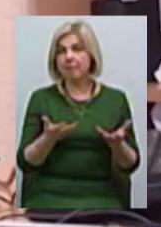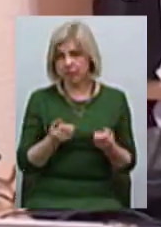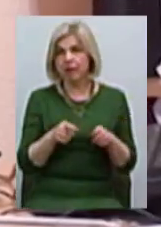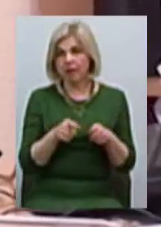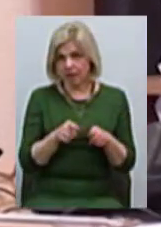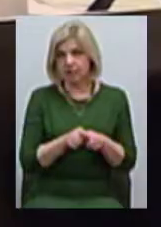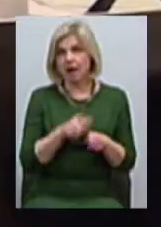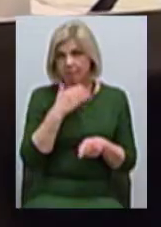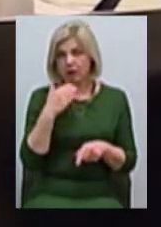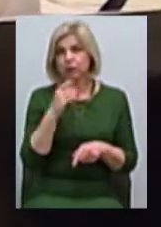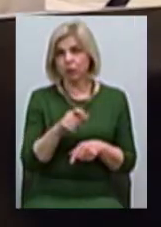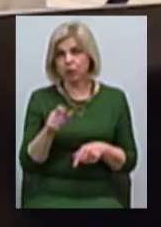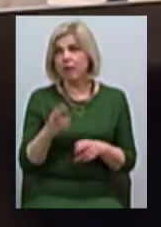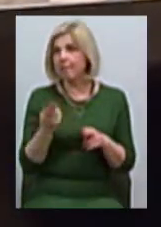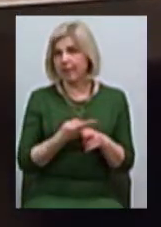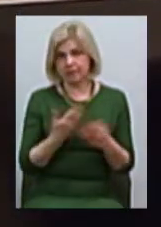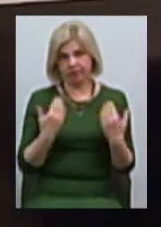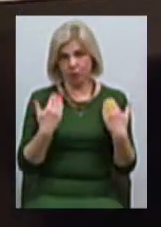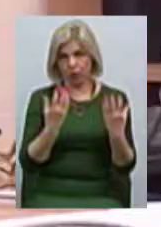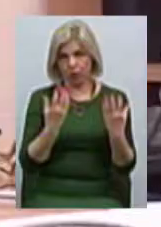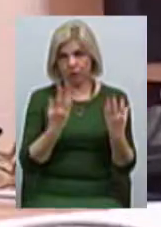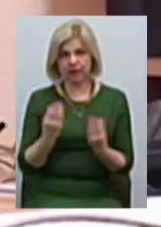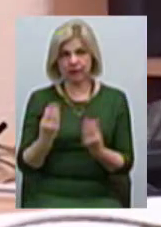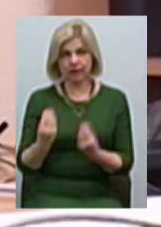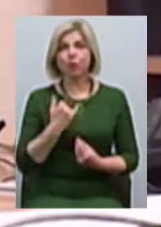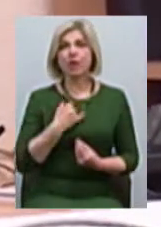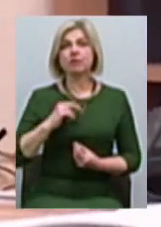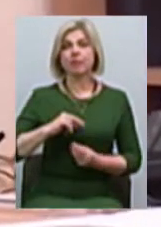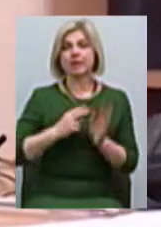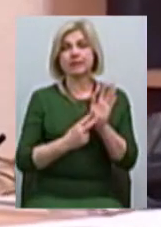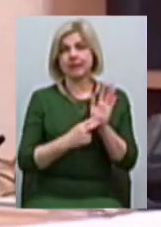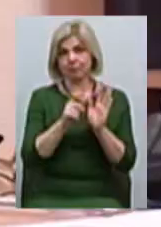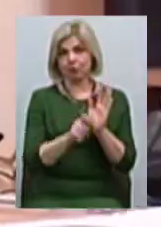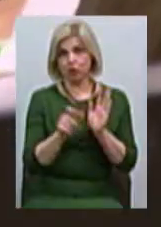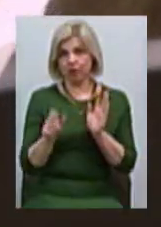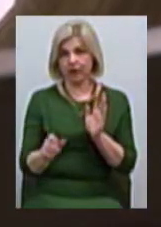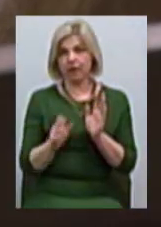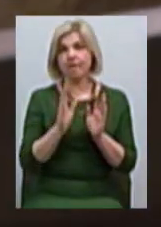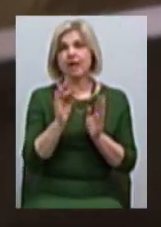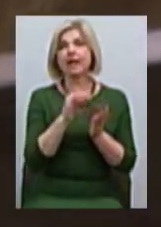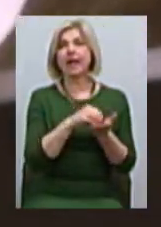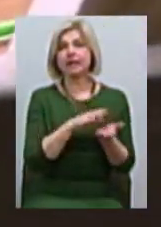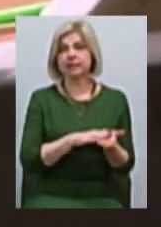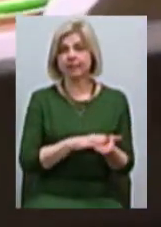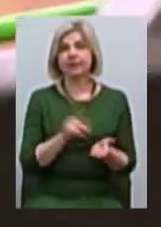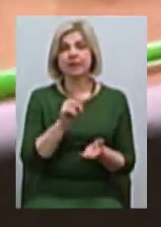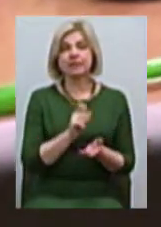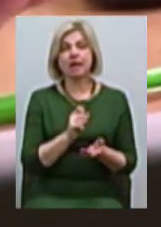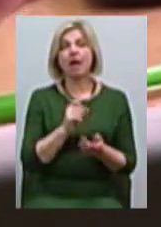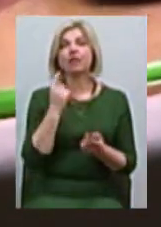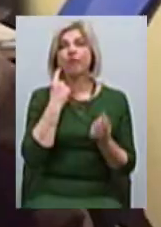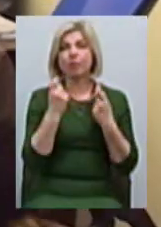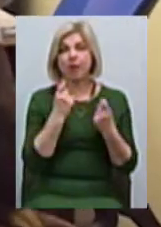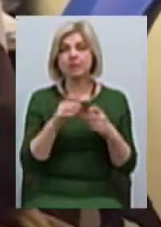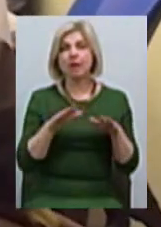без вихідних. У нас працює 7 операторів, 7 чоловік в реєстрі. За даними Державного реєстру виборців,